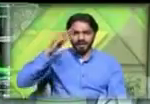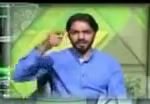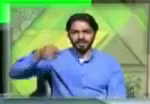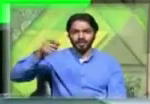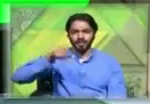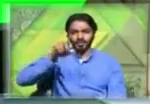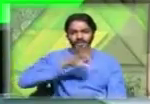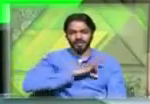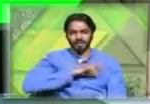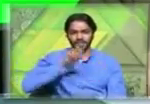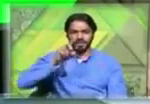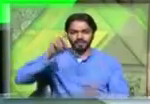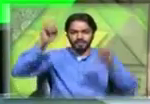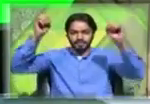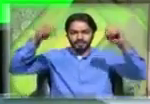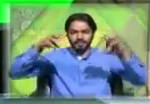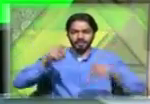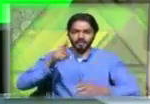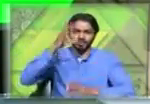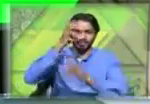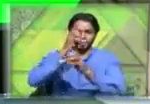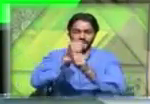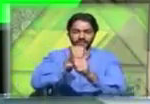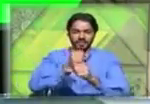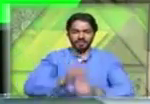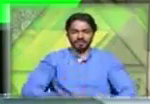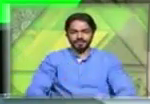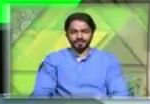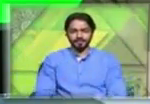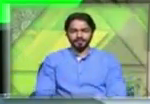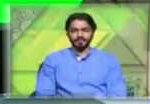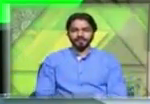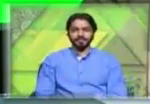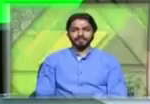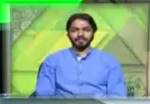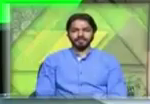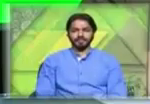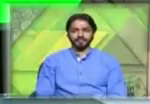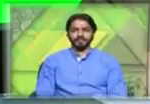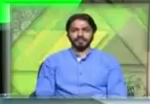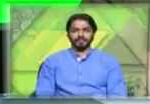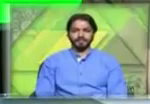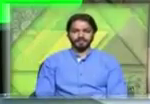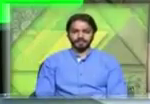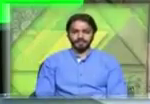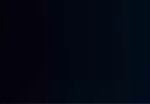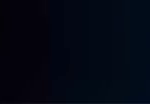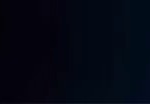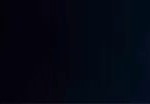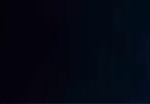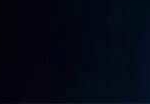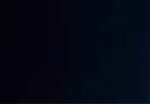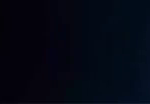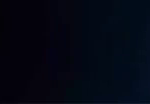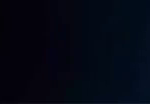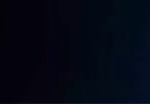فيك. رضي الله عنك وارضاك، وحتى ضمان لقاء جديد. شكرا لكم، والسلام عليكم ورحمة الله تعالى وبركاته. في أمان الله.